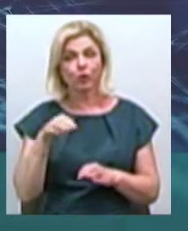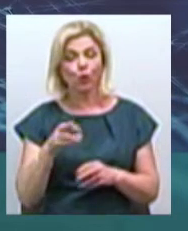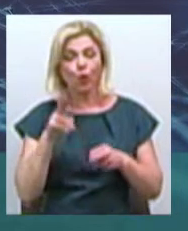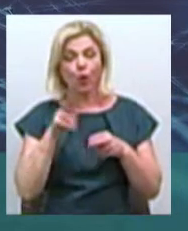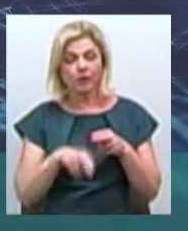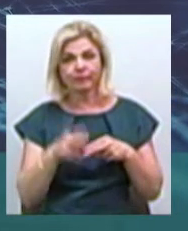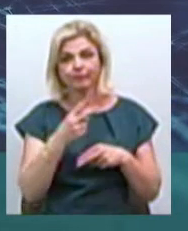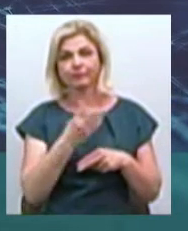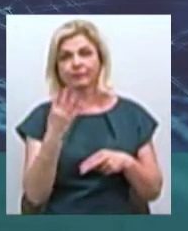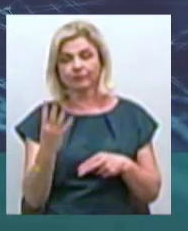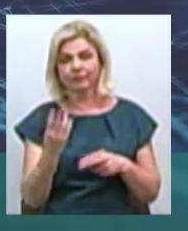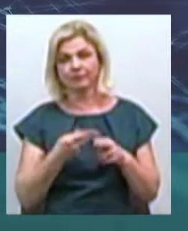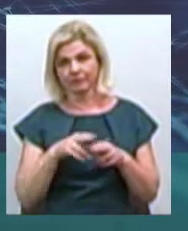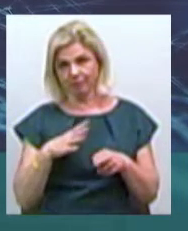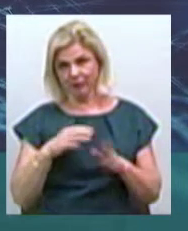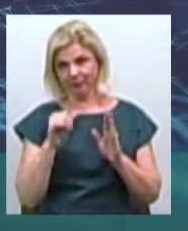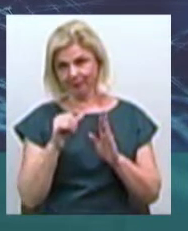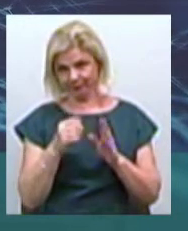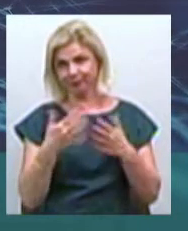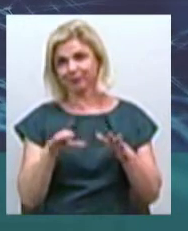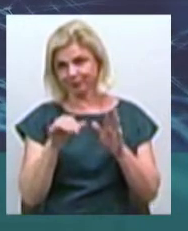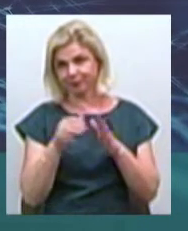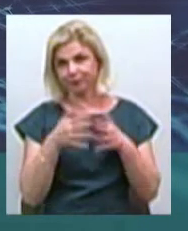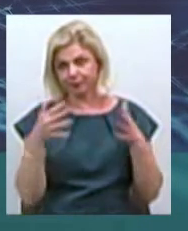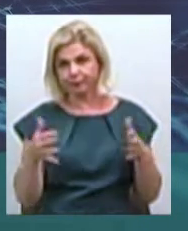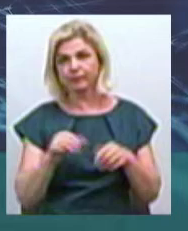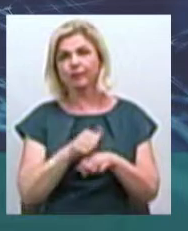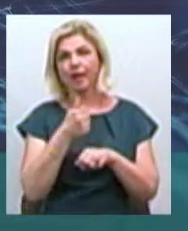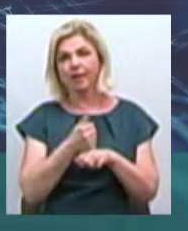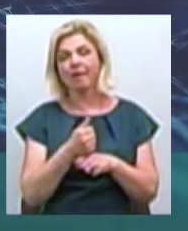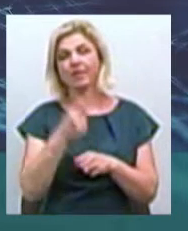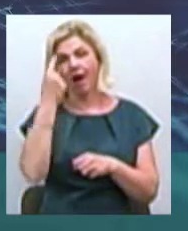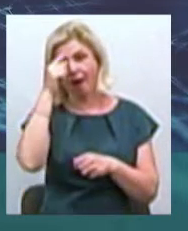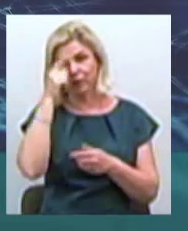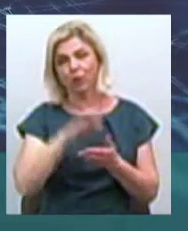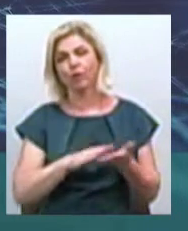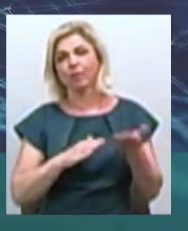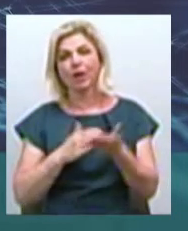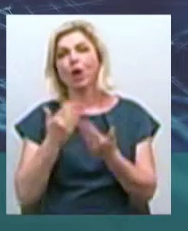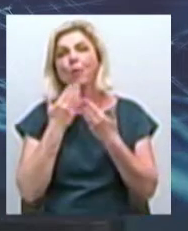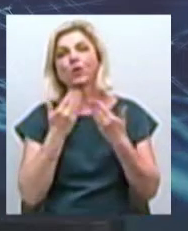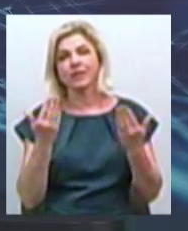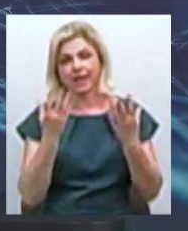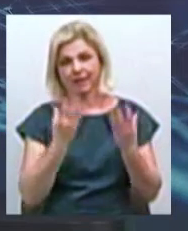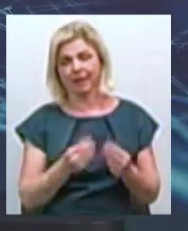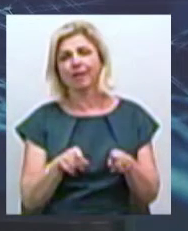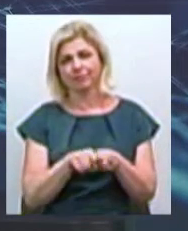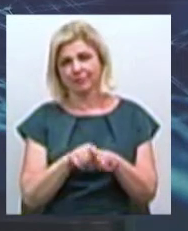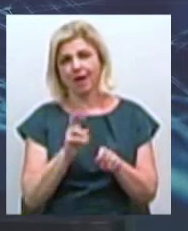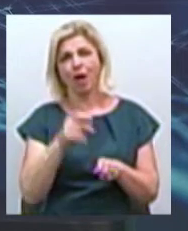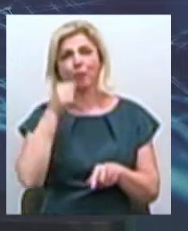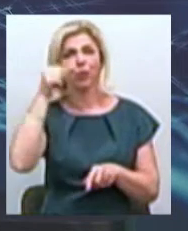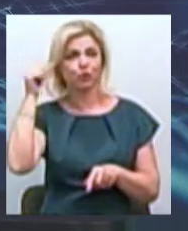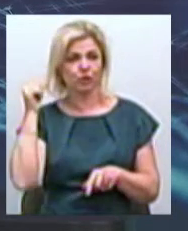кінець 24-го це вже 111. Тобто головна маса авторів подавала в останні дні, в принципі, як і в минулорічні періоди.